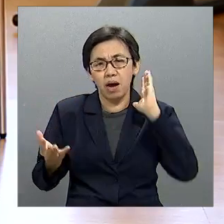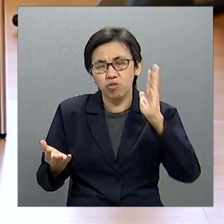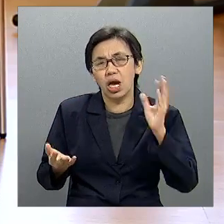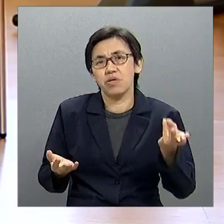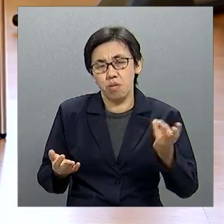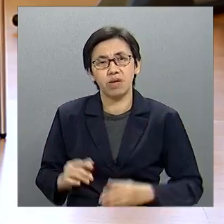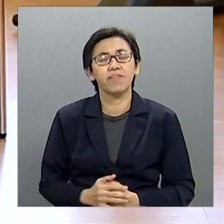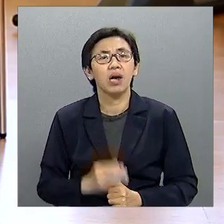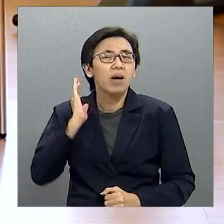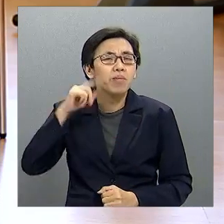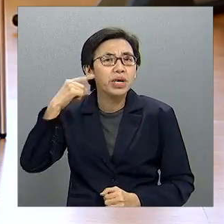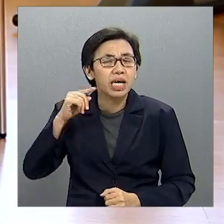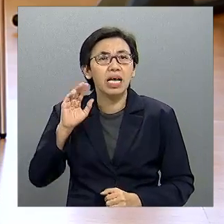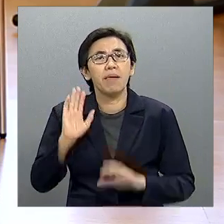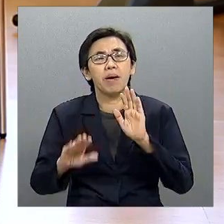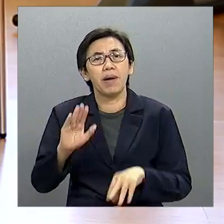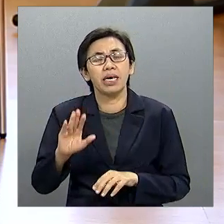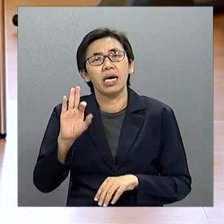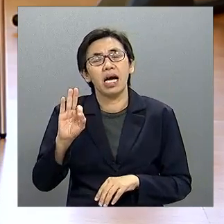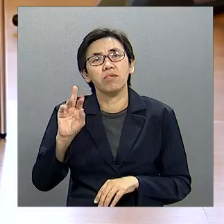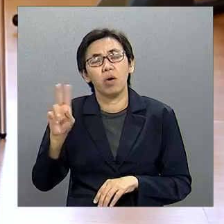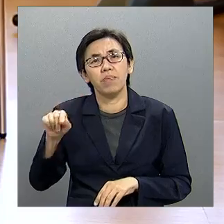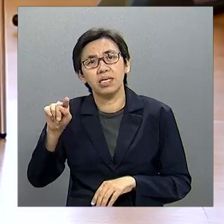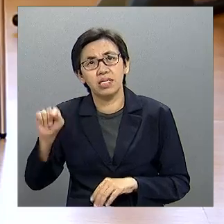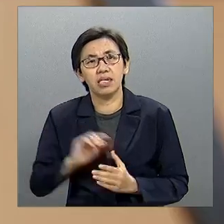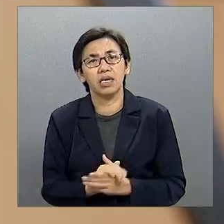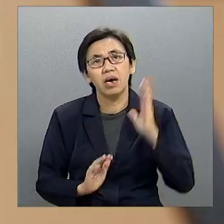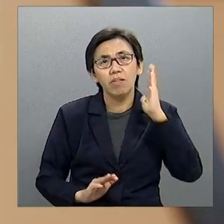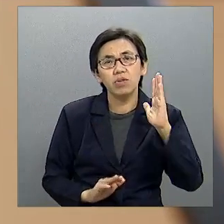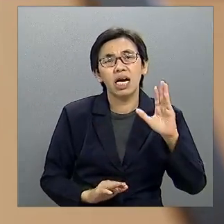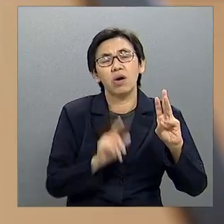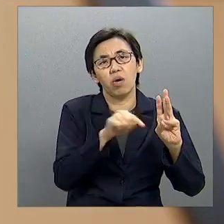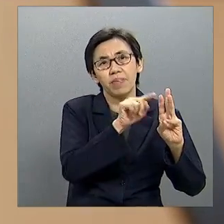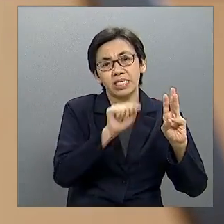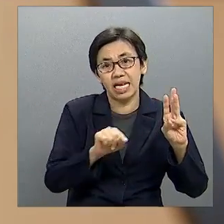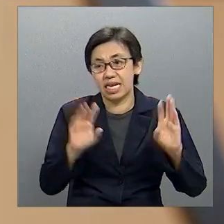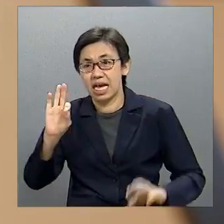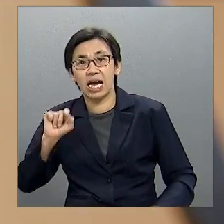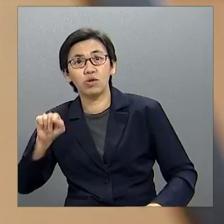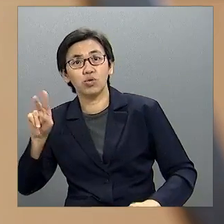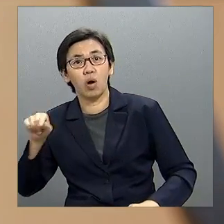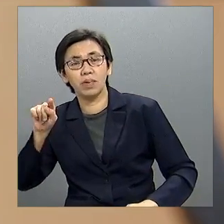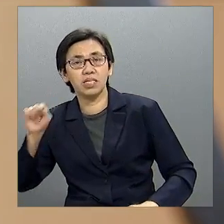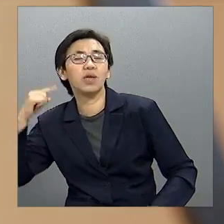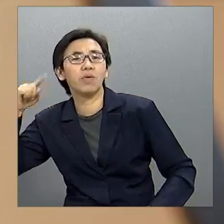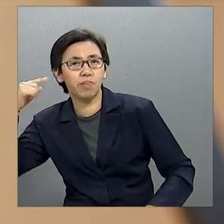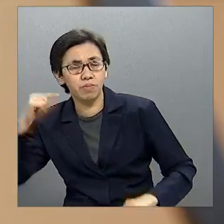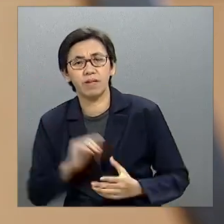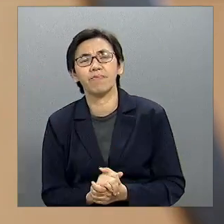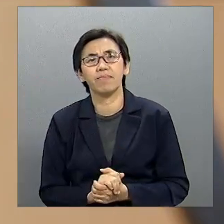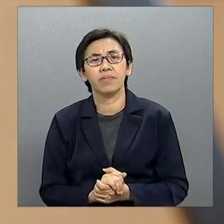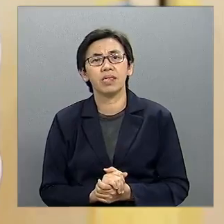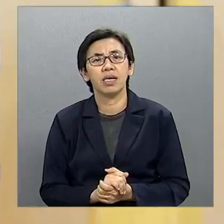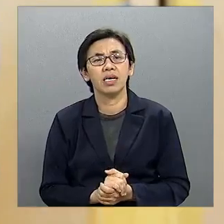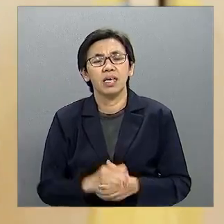าณ 9.2% ทำไมอ่ะคะ ในผู้ชายเนี่ยจะพบประมาณ 6% นะครับซึ่งในผู้หญิงเนี่ยเราจะสังเกตว่าโรคที่เกี่ยวกับพวกเส้นเอ็นนะครับโรคที่